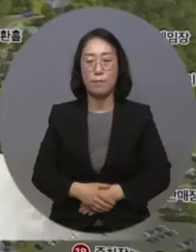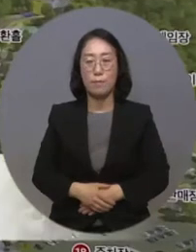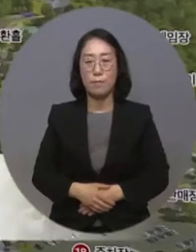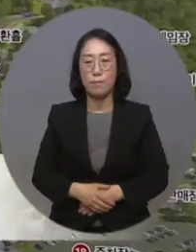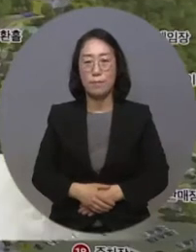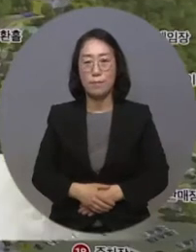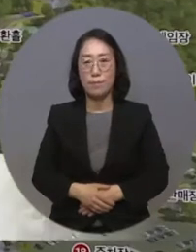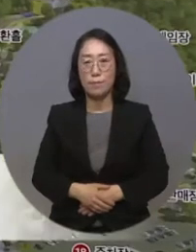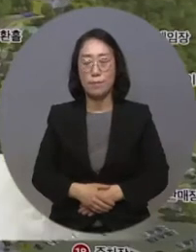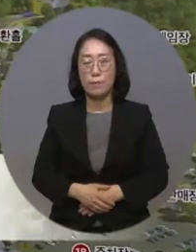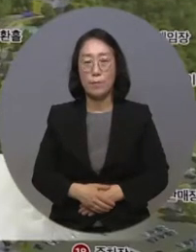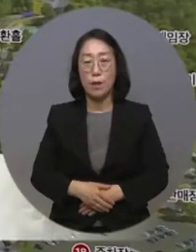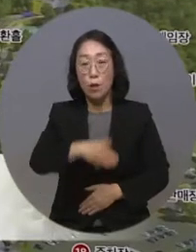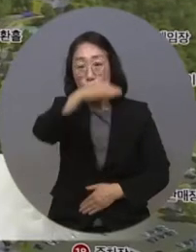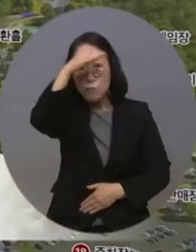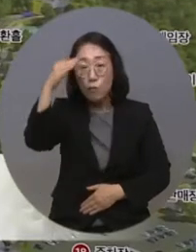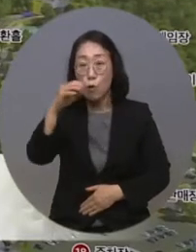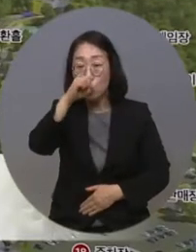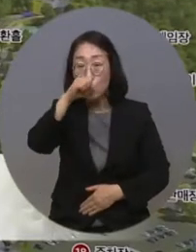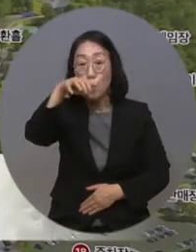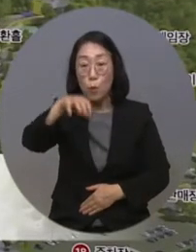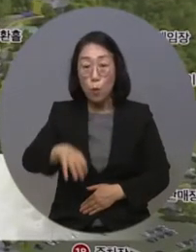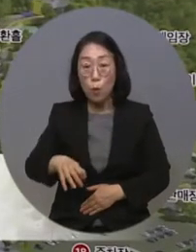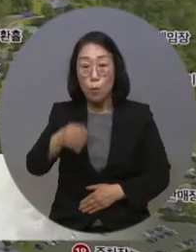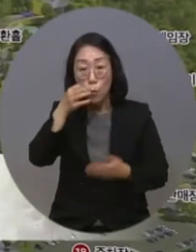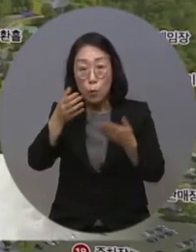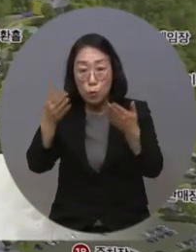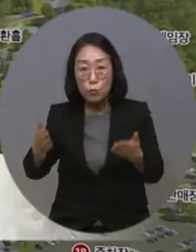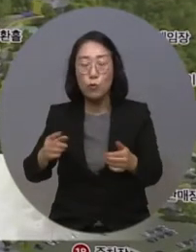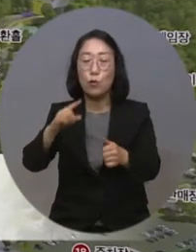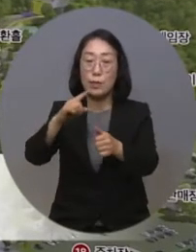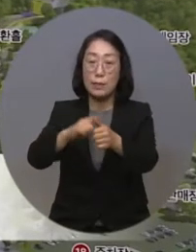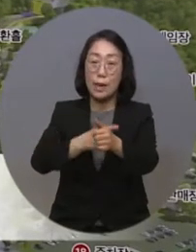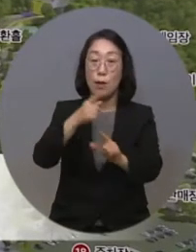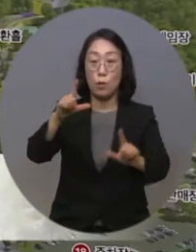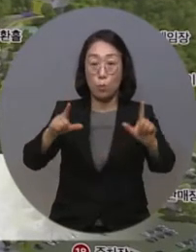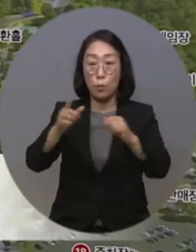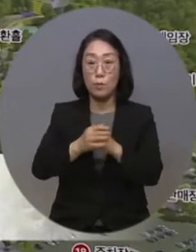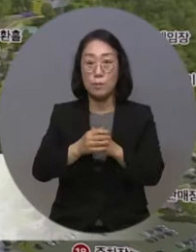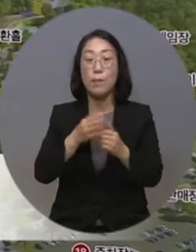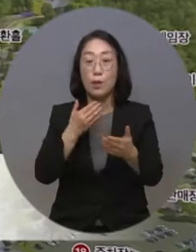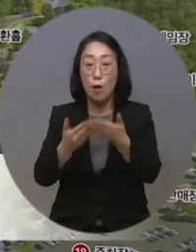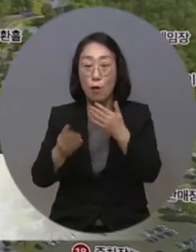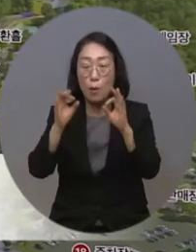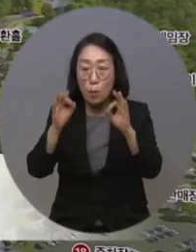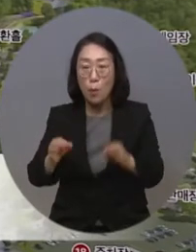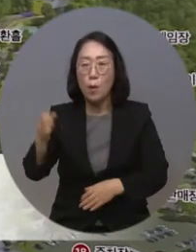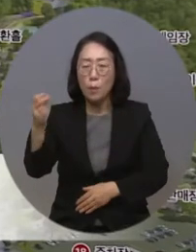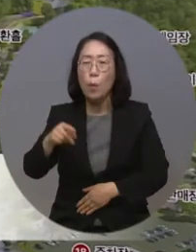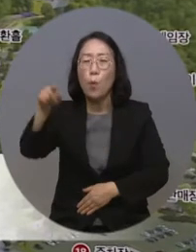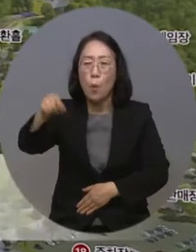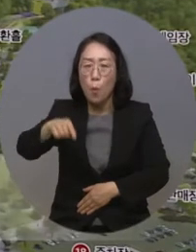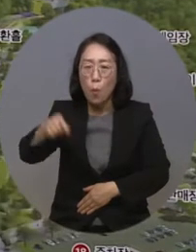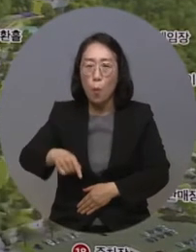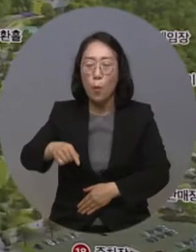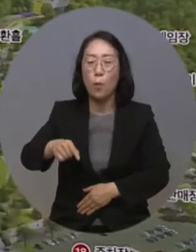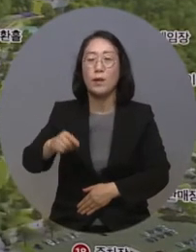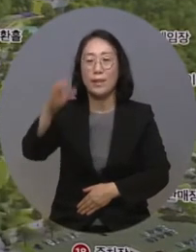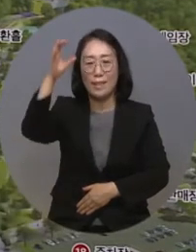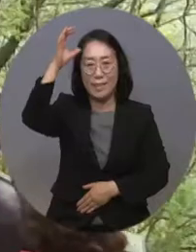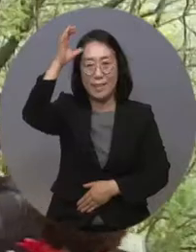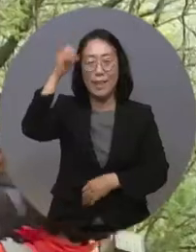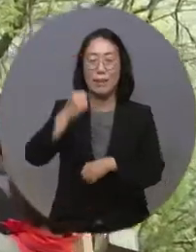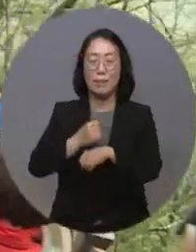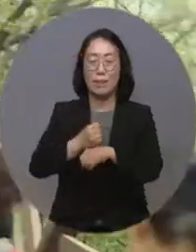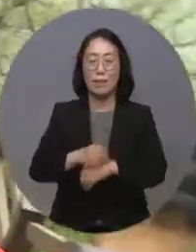명 걱정 방식이 두어 를 통해 임씨를 아름다운 자연과 관광자원을 경험해 보시고 다시 찾는 기회가 되었으면 좋겠습니다